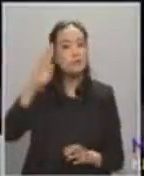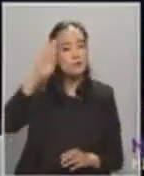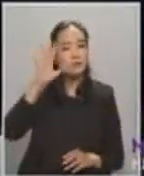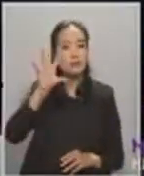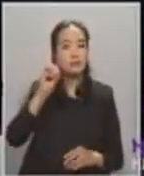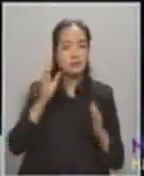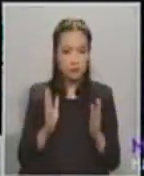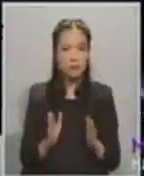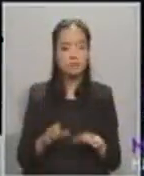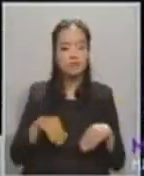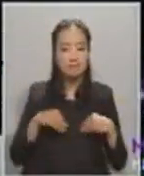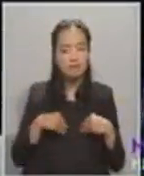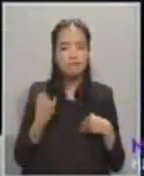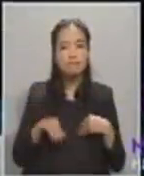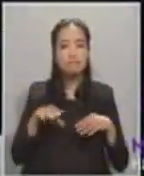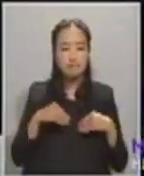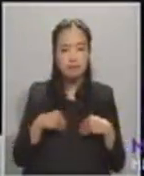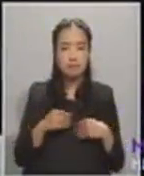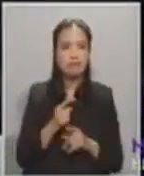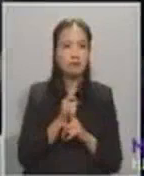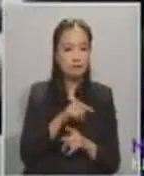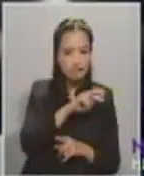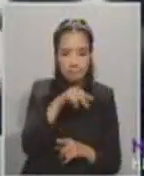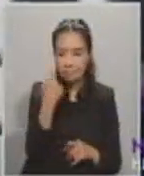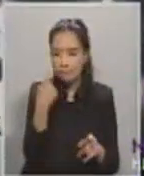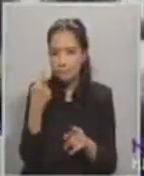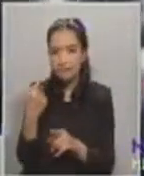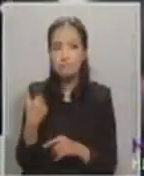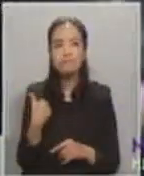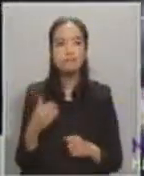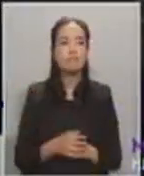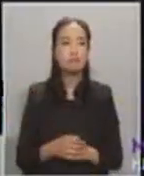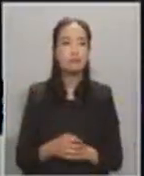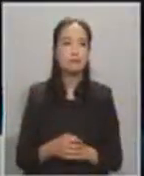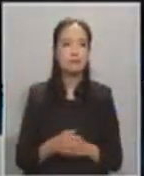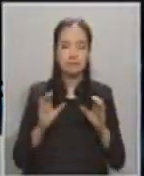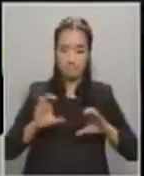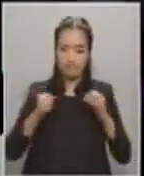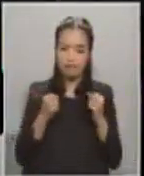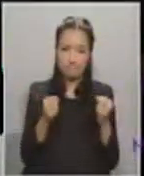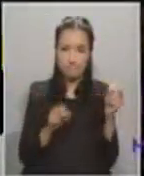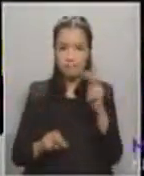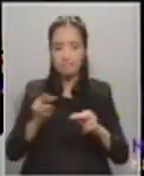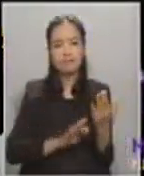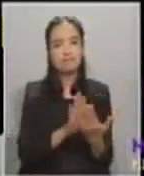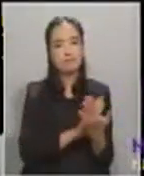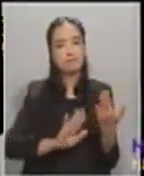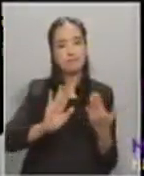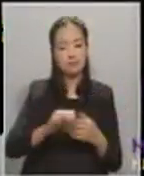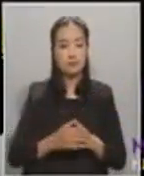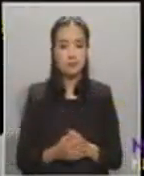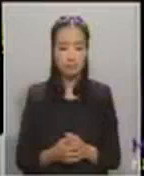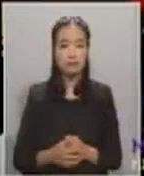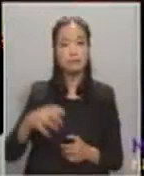แล้วก็ยังคงตามหาอยู่ว่ามีใครที่เกี่ยวข้องอีกตอนนี้รัฐบาลพยายามกลับเข้ามาควบคุมประเทศอีกครั้งค่ะ รายงานข่าวว่าที่อาคารรัฐสภ